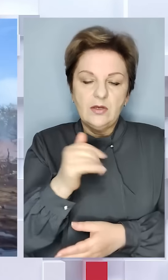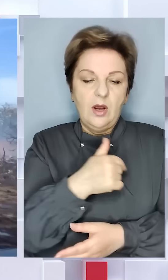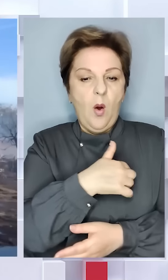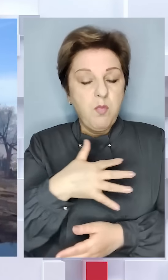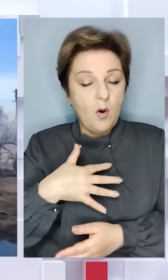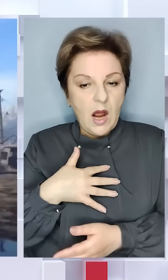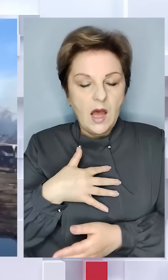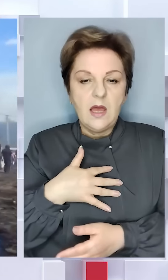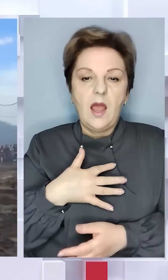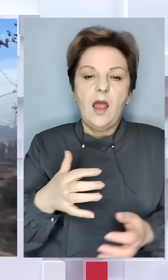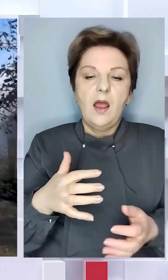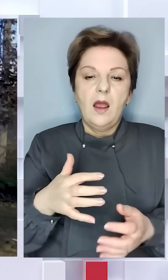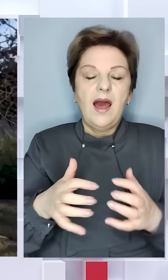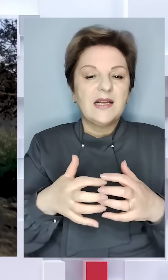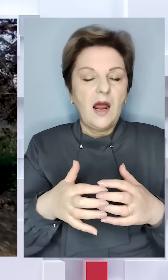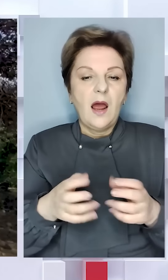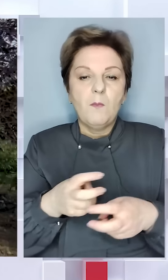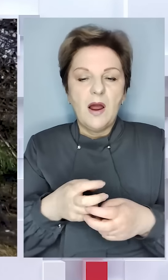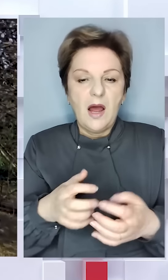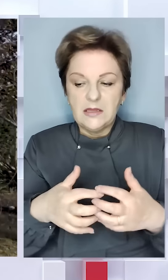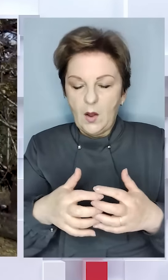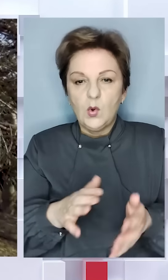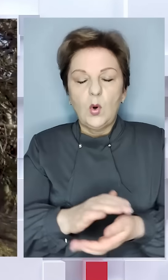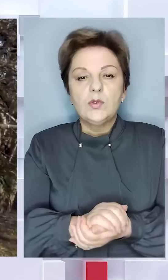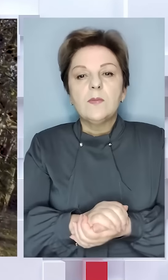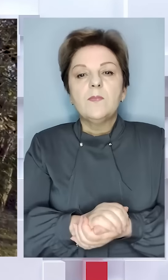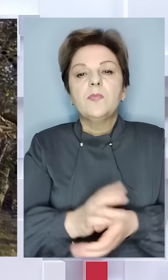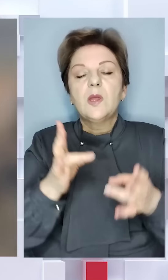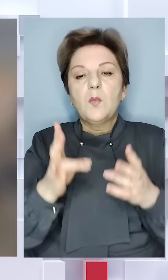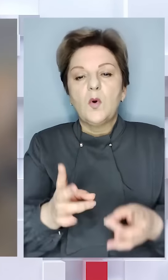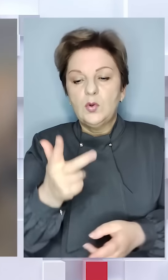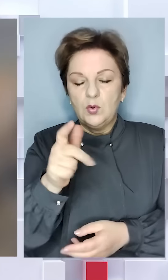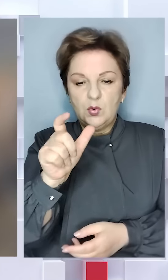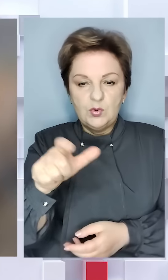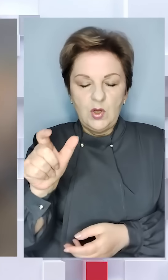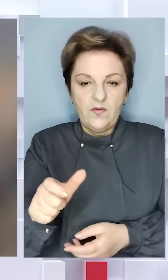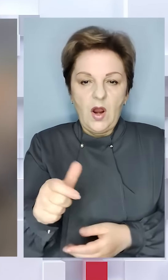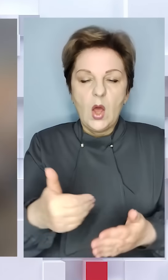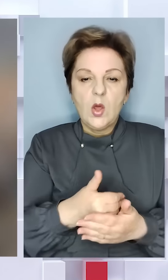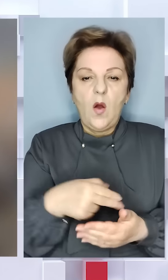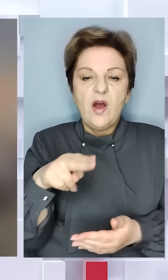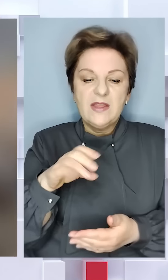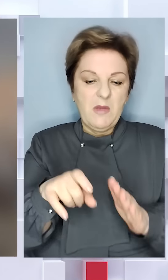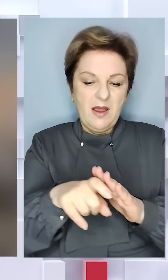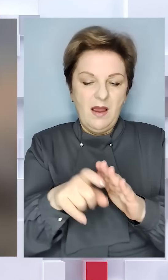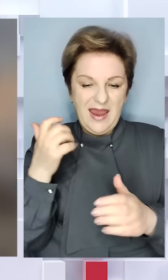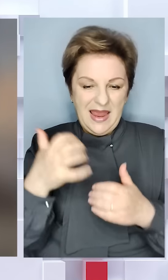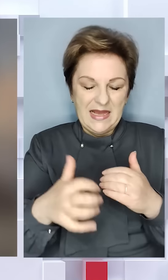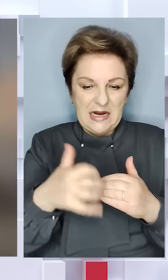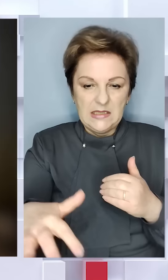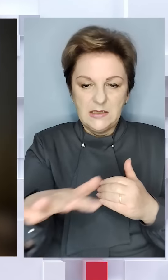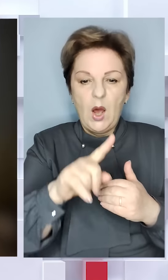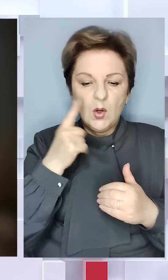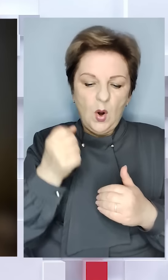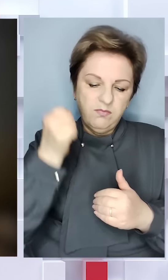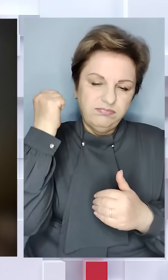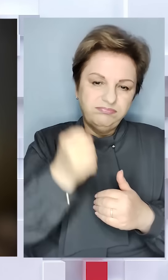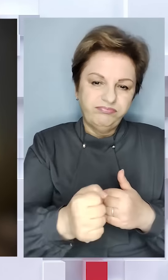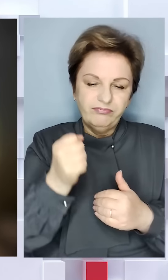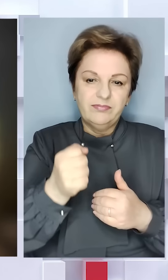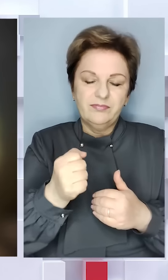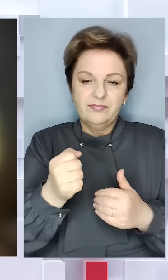і в Краматорську. Двоє чоловіків постраждали у селі Новодмитрівка на Херсонщині. Росіяни скинули на них вибухівку